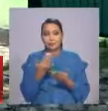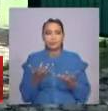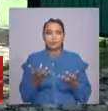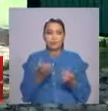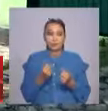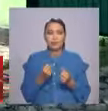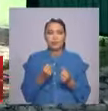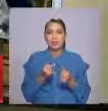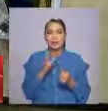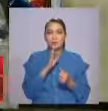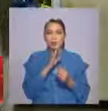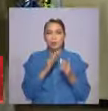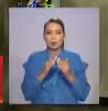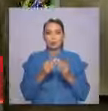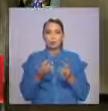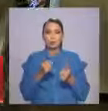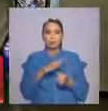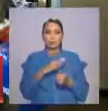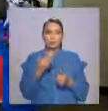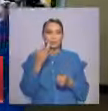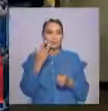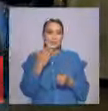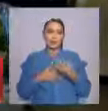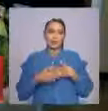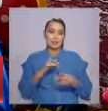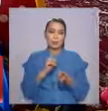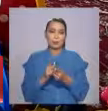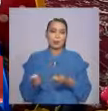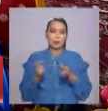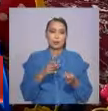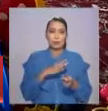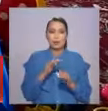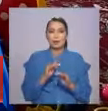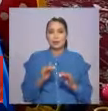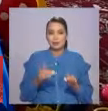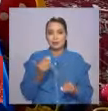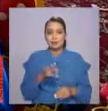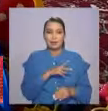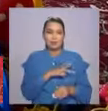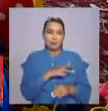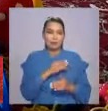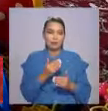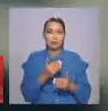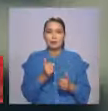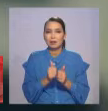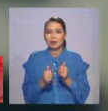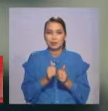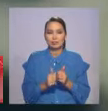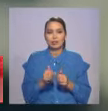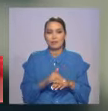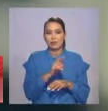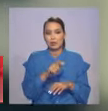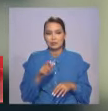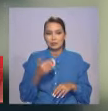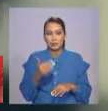временный приют 5 женщин с детьми, таким гостям всегда рады. Улыбка малышей – главная награда для каждого волонтера, говорит Наталья. А совсем